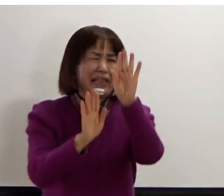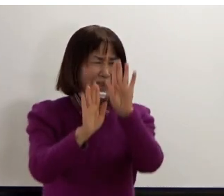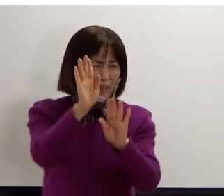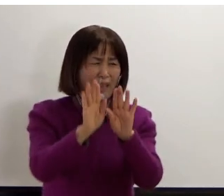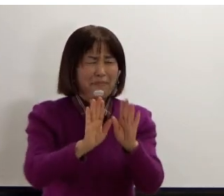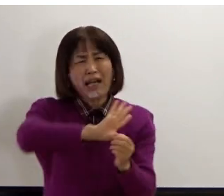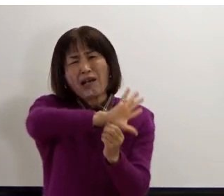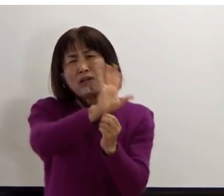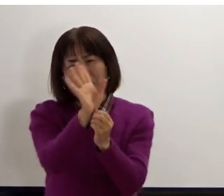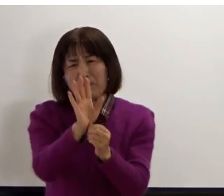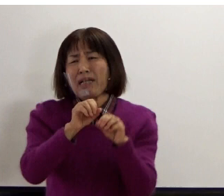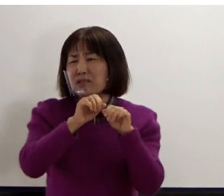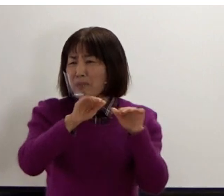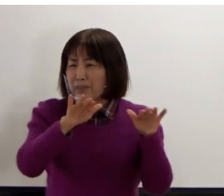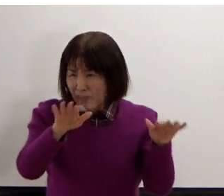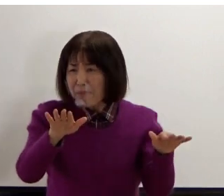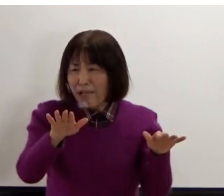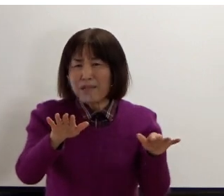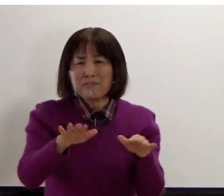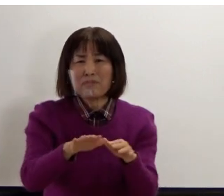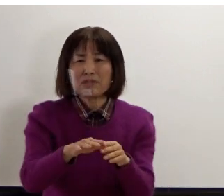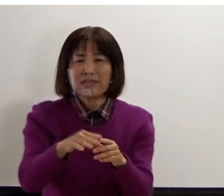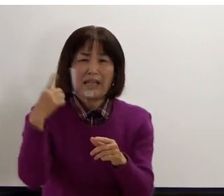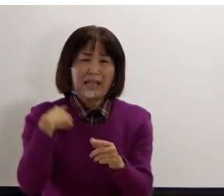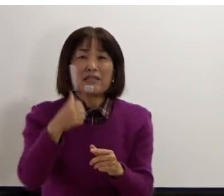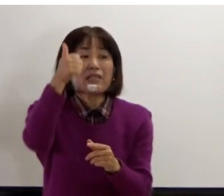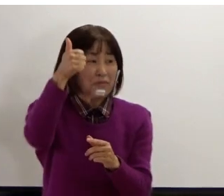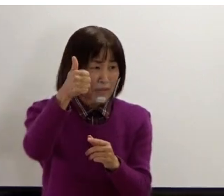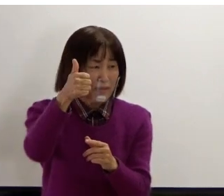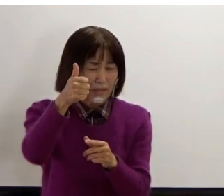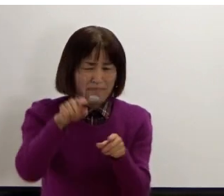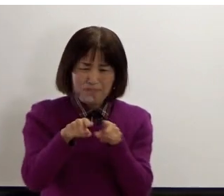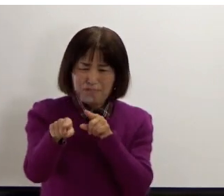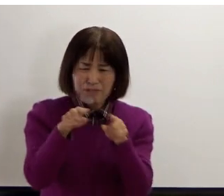判断には従わなければならないとは思っておりますけれども、